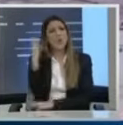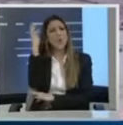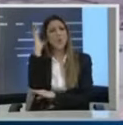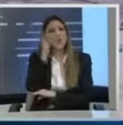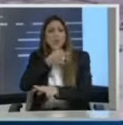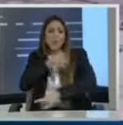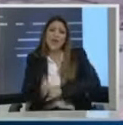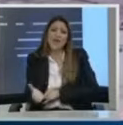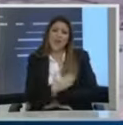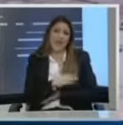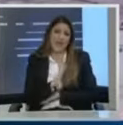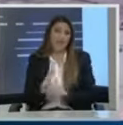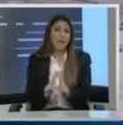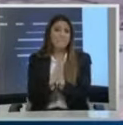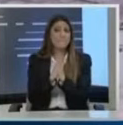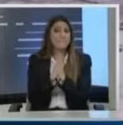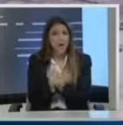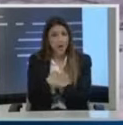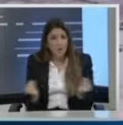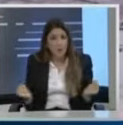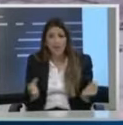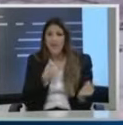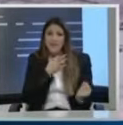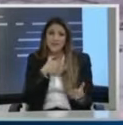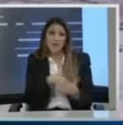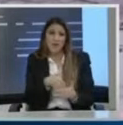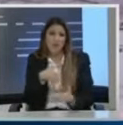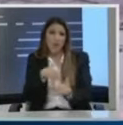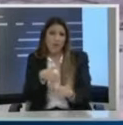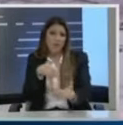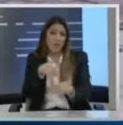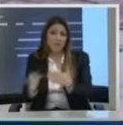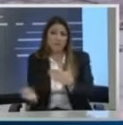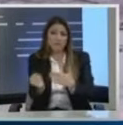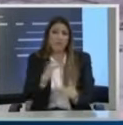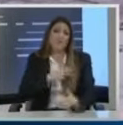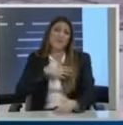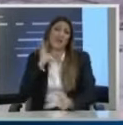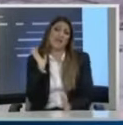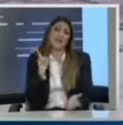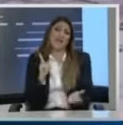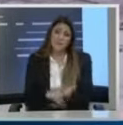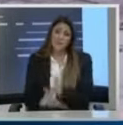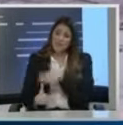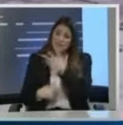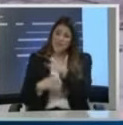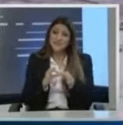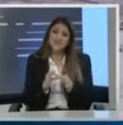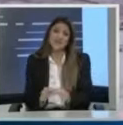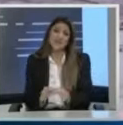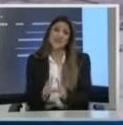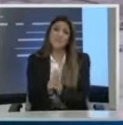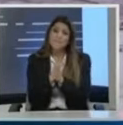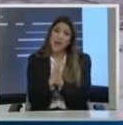Σας παρακαλώ πολύ, μην αξιοποιούμε οτιδήποτε για να διευρύνουμε τον κύκλο των ομιλητών. Δεν θα το επιτρέψω,